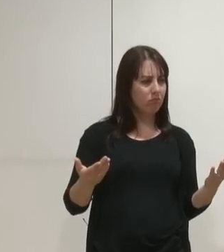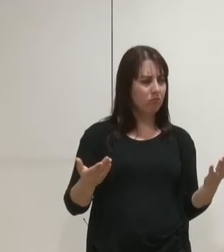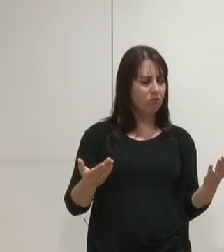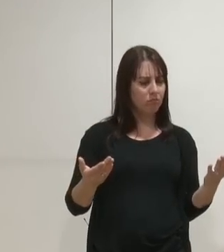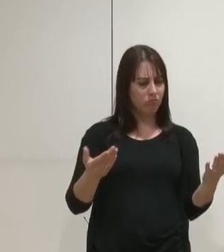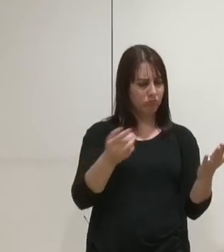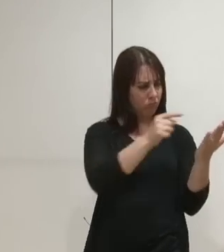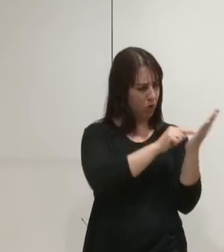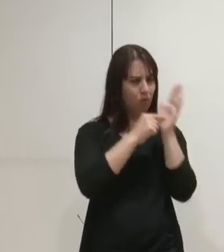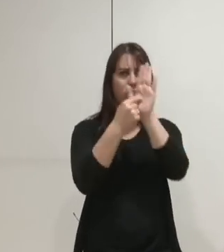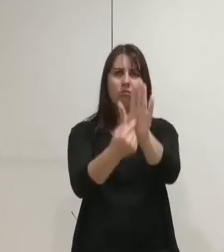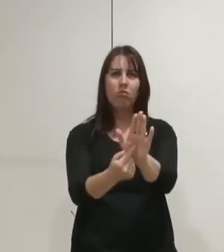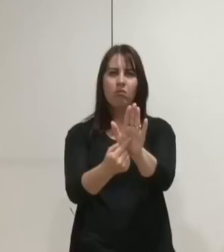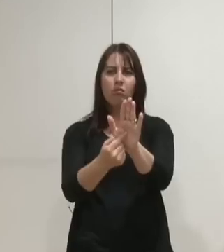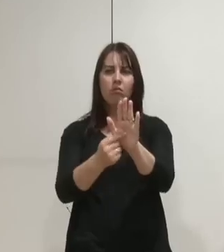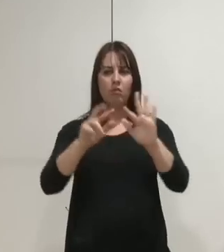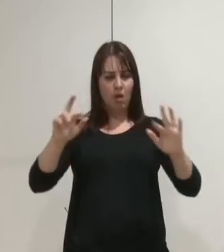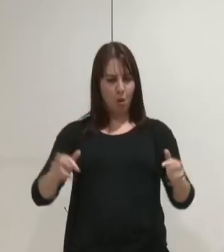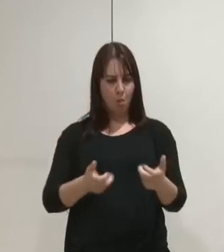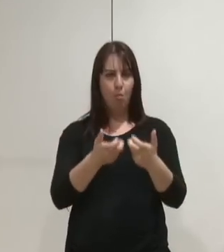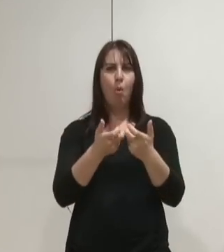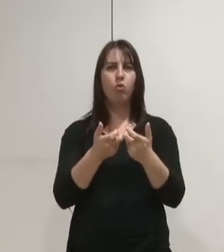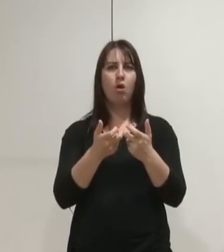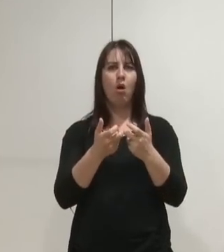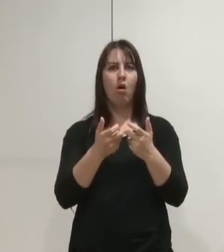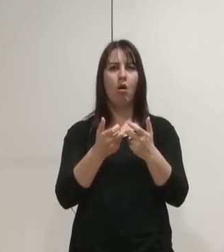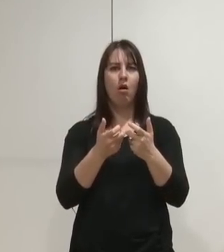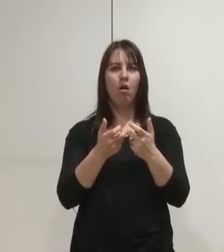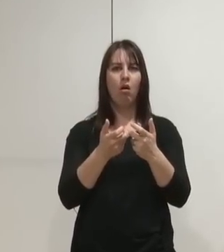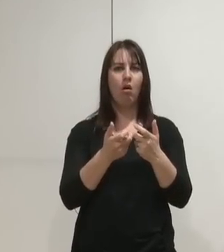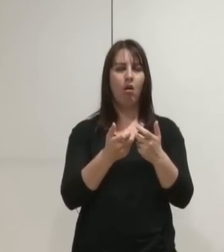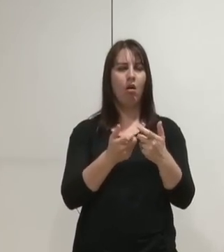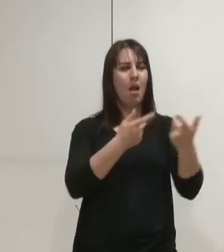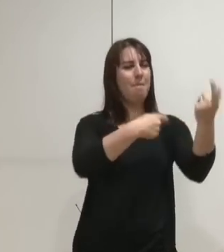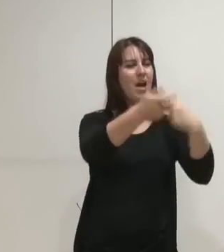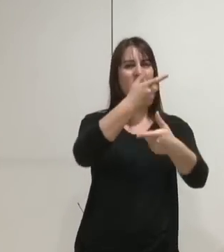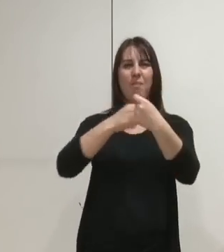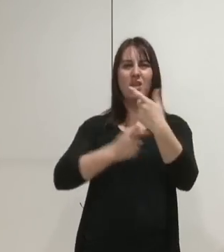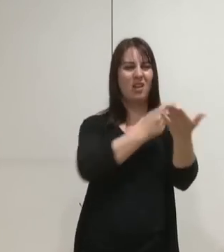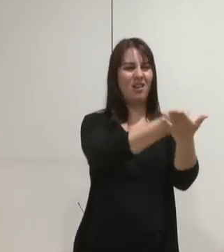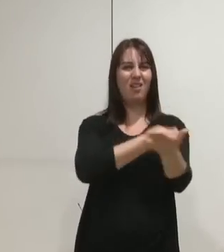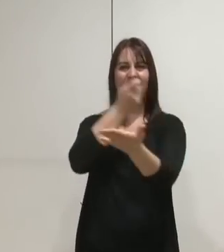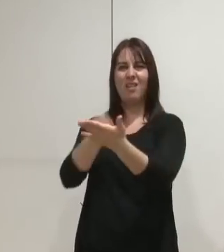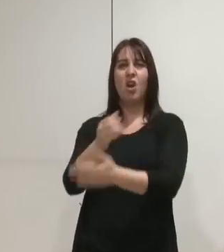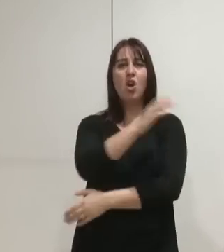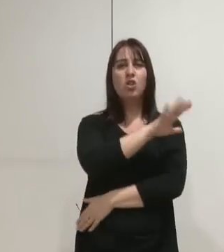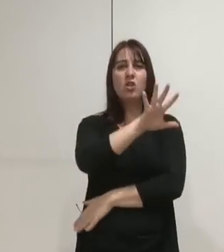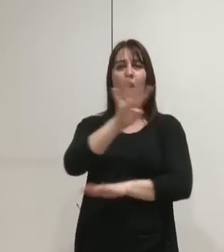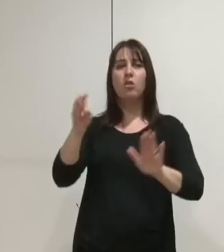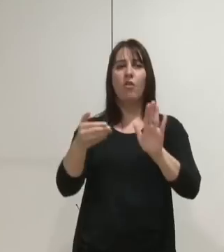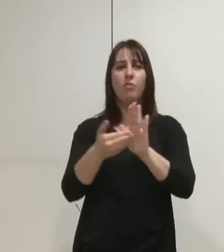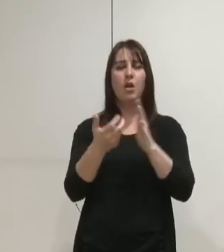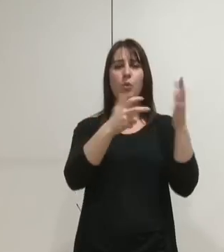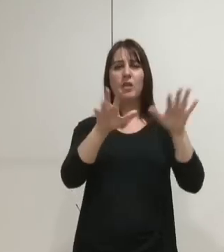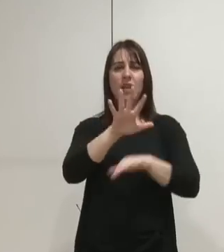dit très clairement les montants de ces deux marchés représente 159855